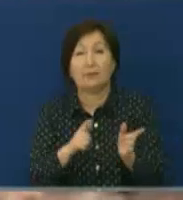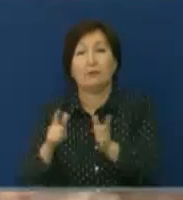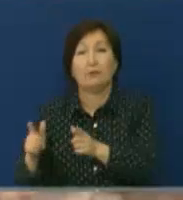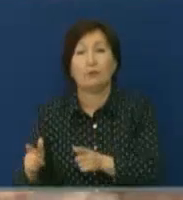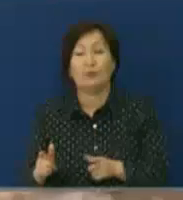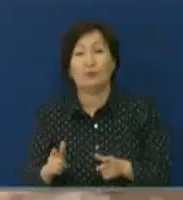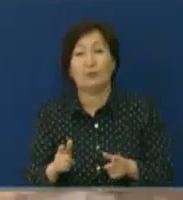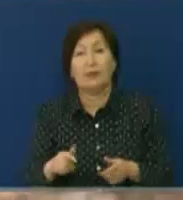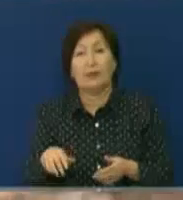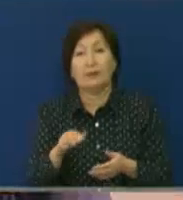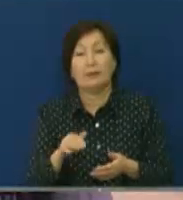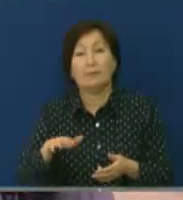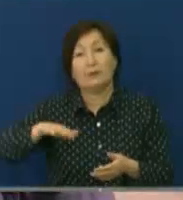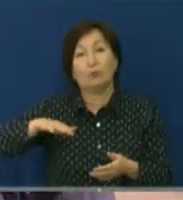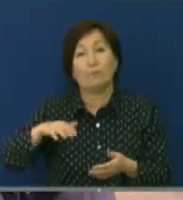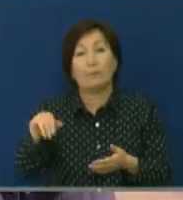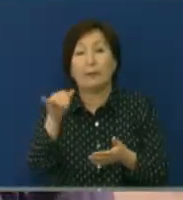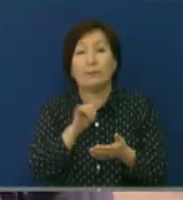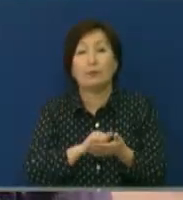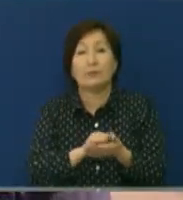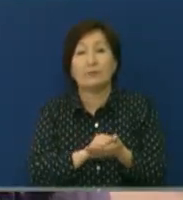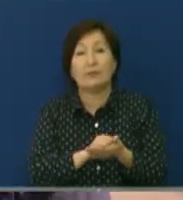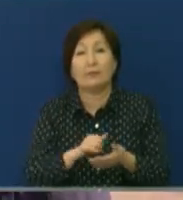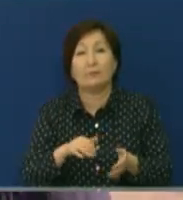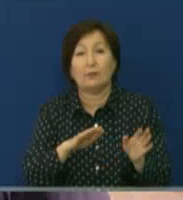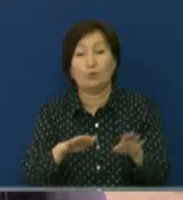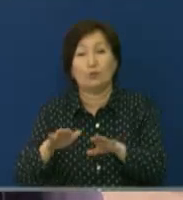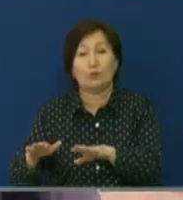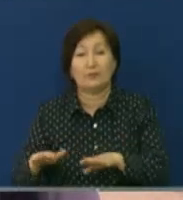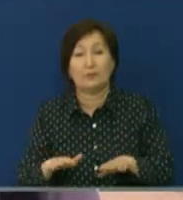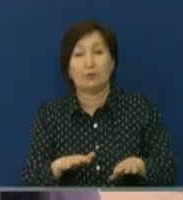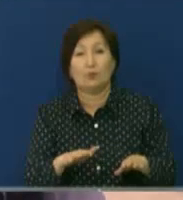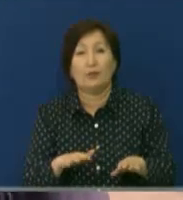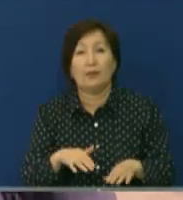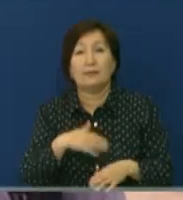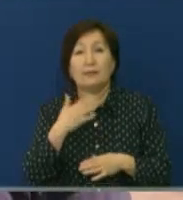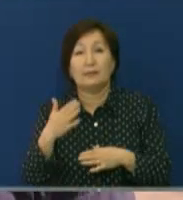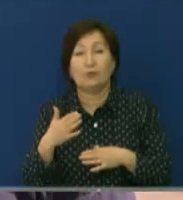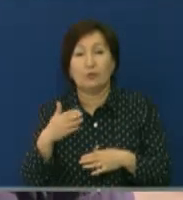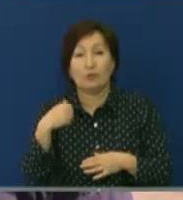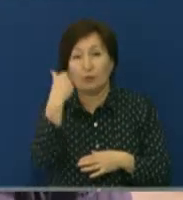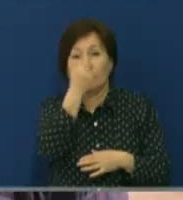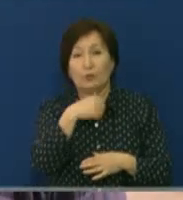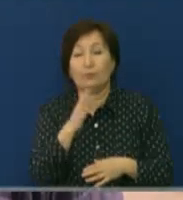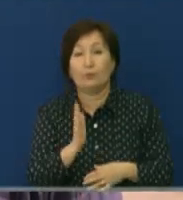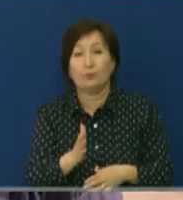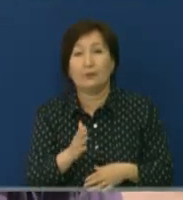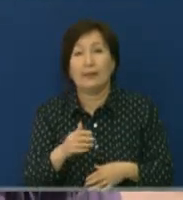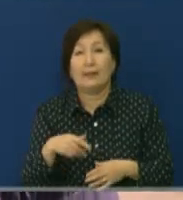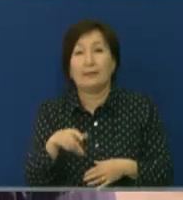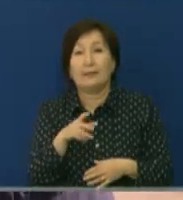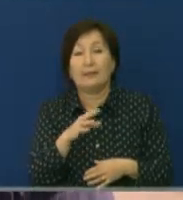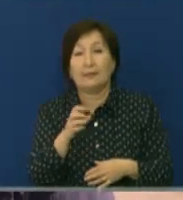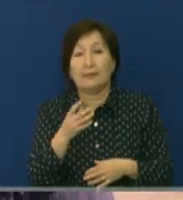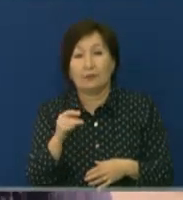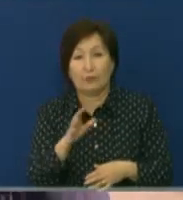последующего асфальтирования его жилах лишь просто джосса на следующий год на улицах где была проведена газировка и посыпка щебнем